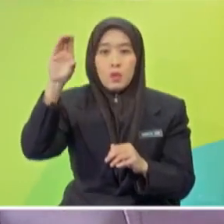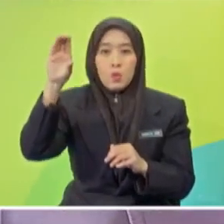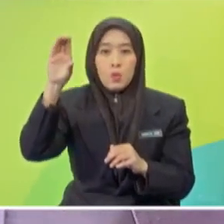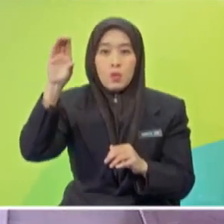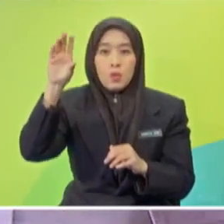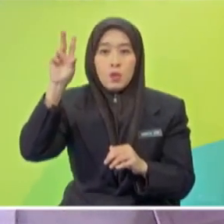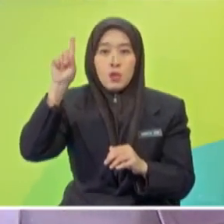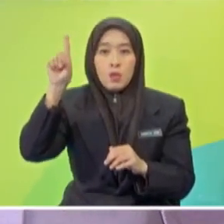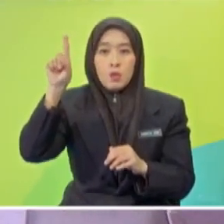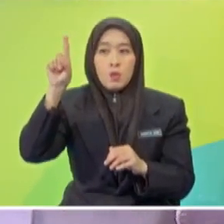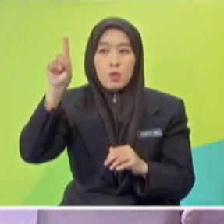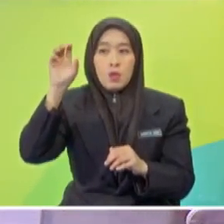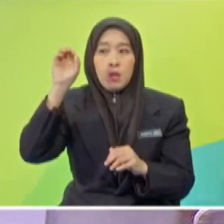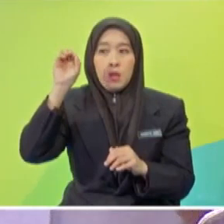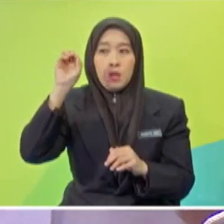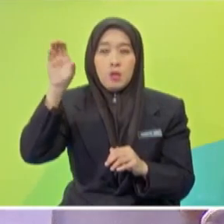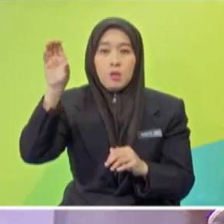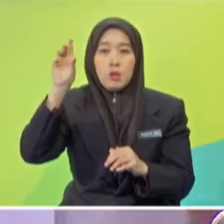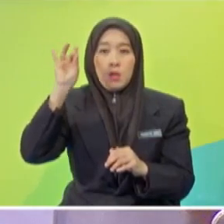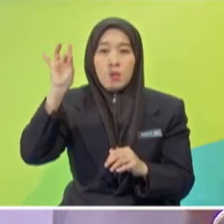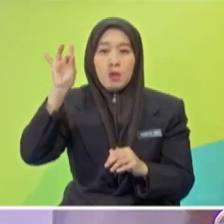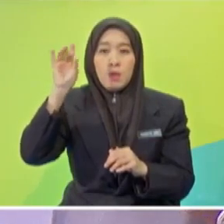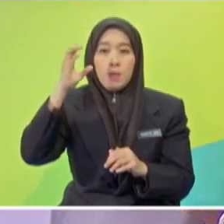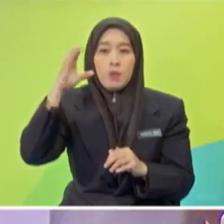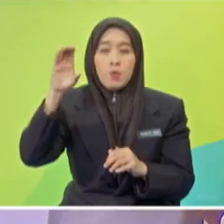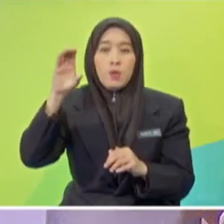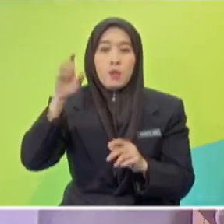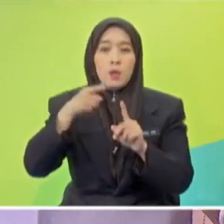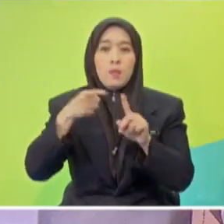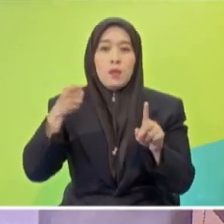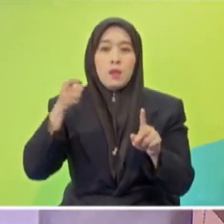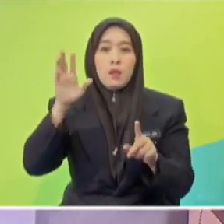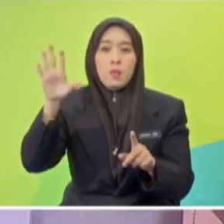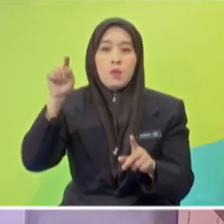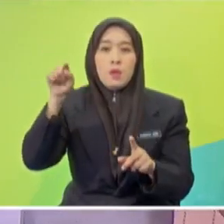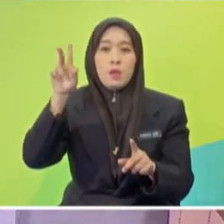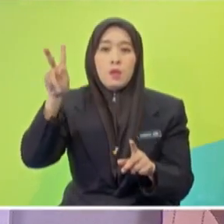10800 daripada 55 kg